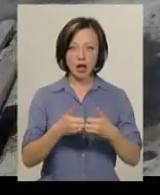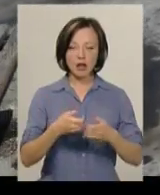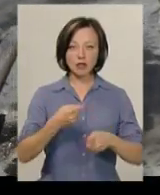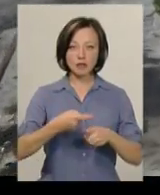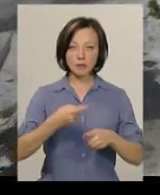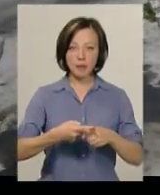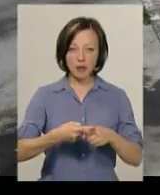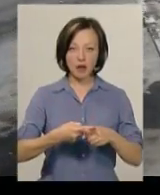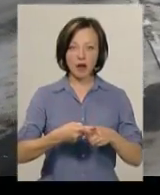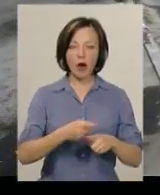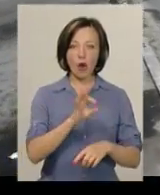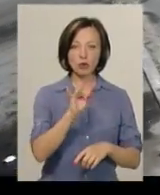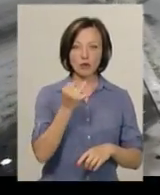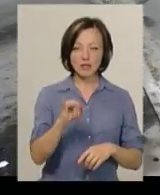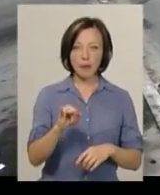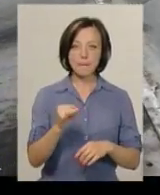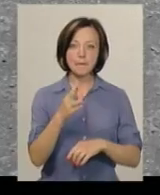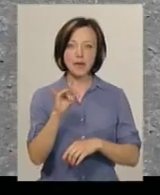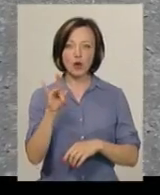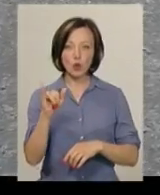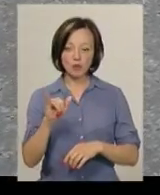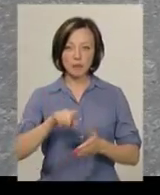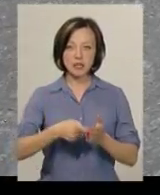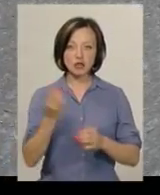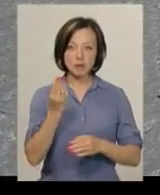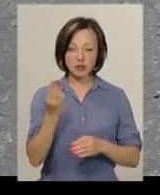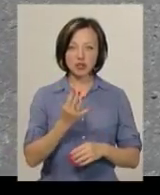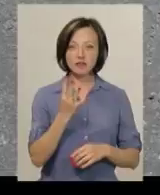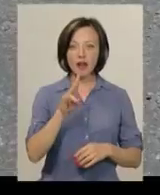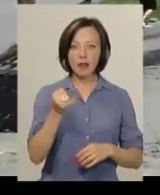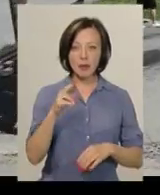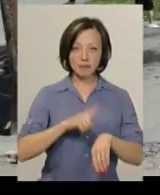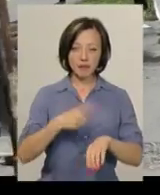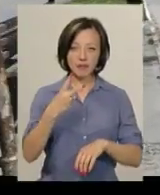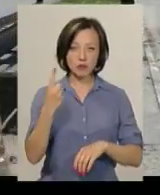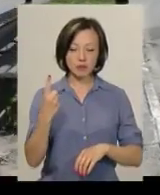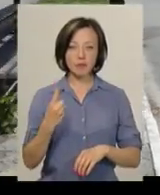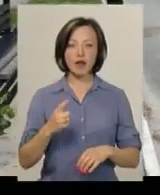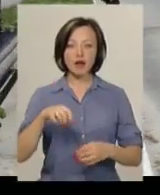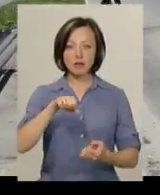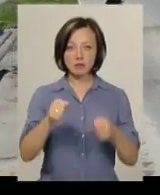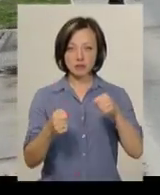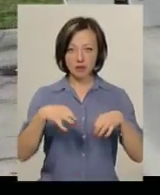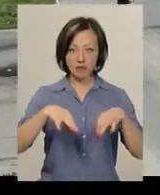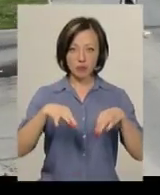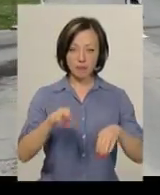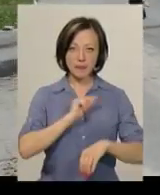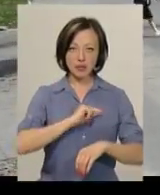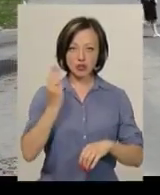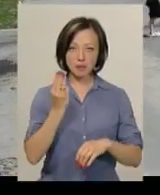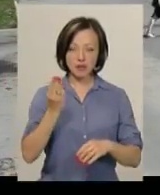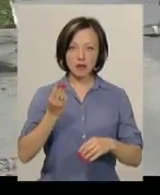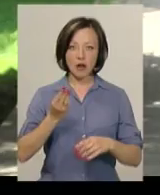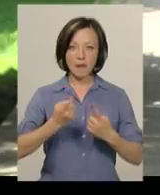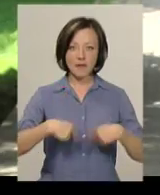перехресті вулиць Островського та проспекту Миру 4 липня близько 21 години. За кермом автомобіля був працівник Шепетівського міського